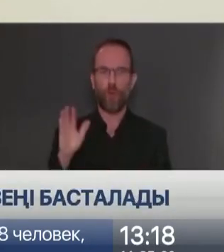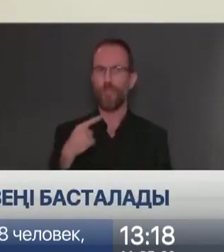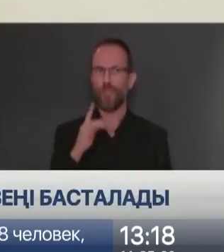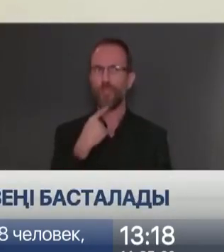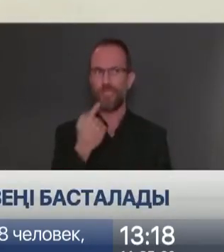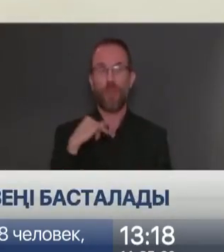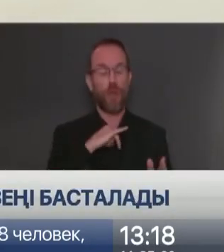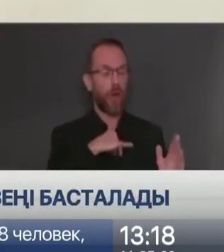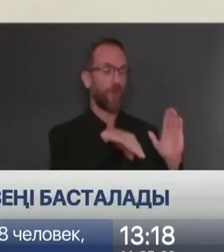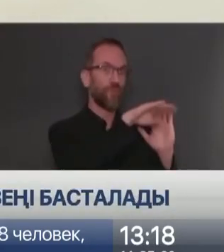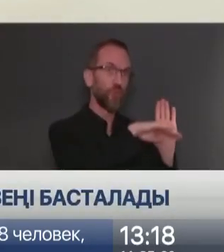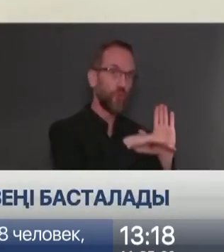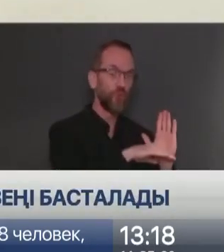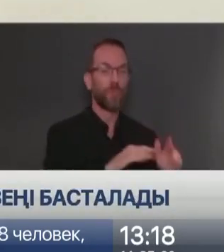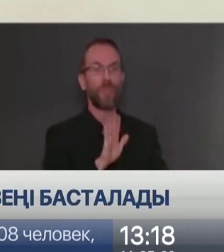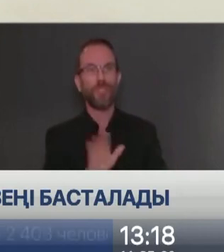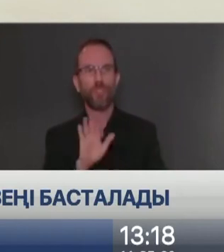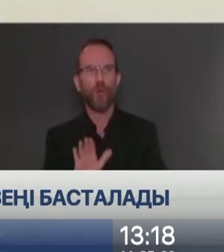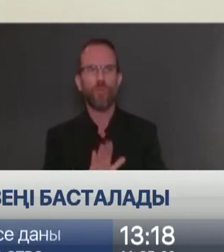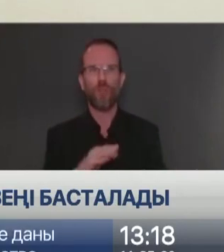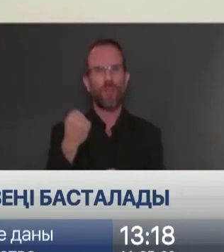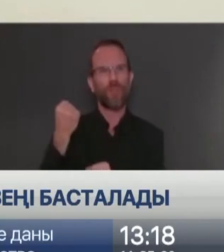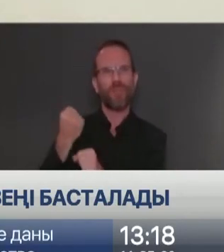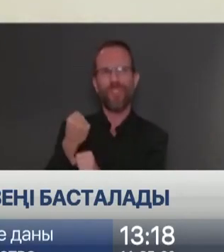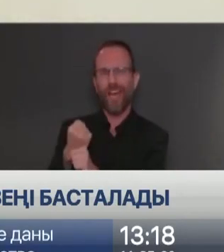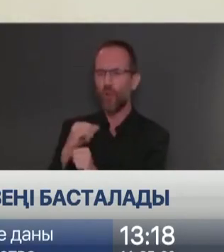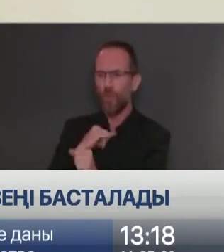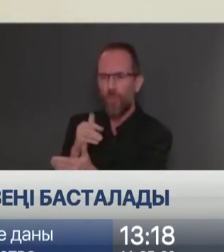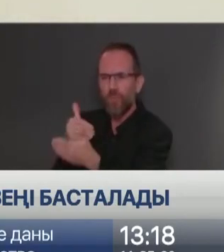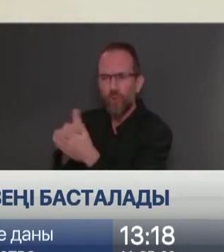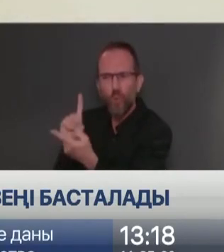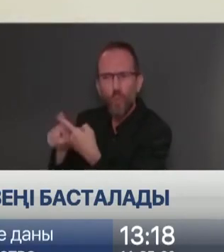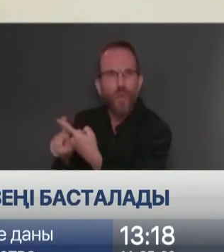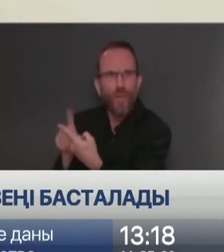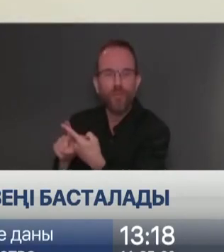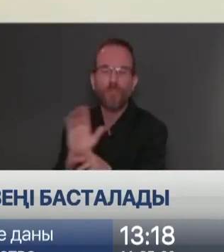қабылдап, барлық сақтық шараларын сақтау тиіс. Әлеуметтік қашықтықты орындау да